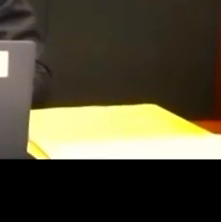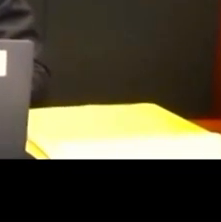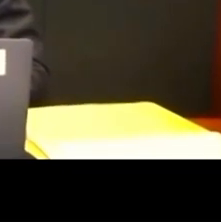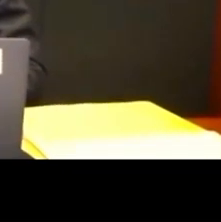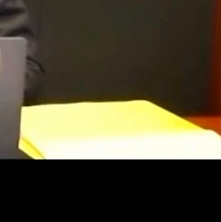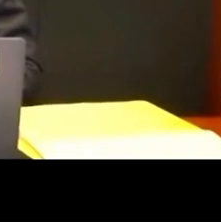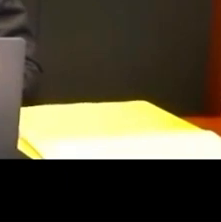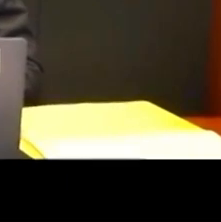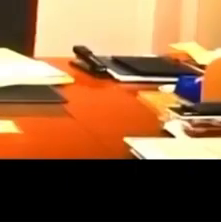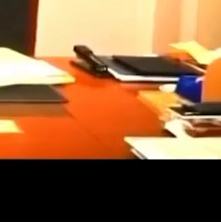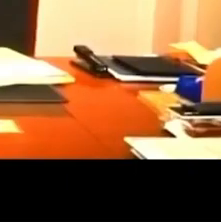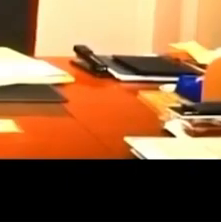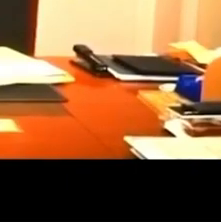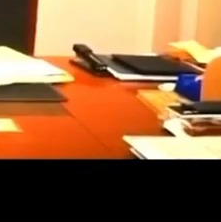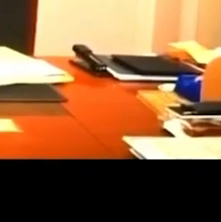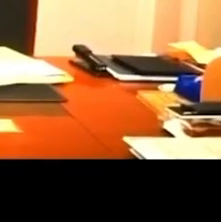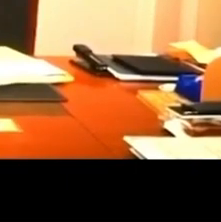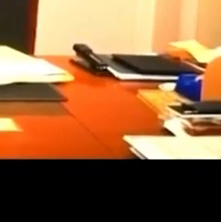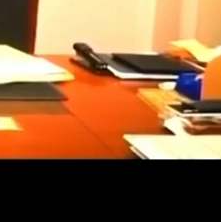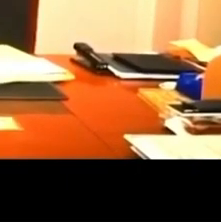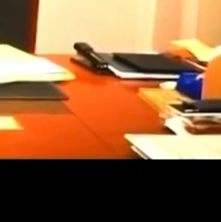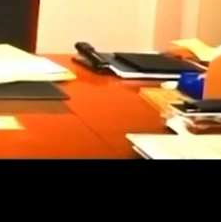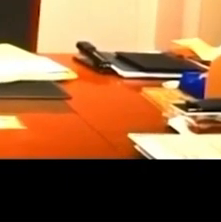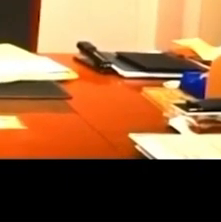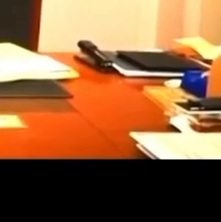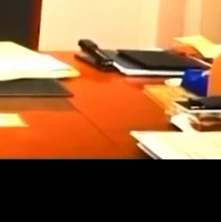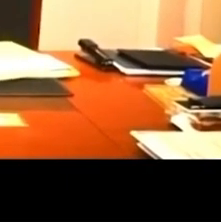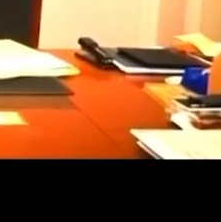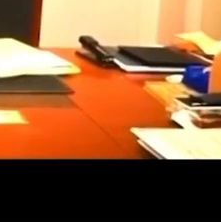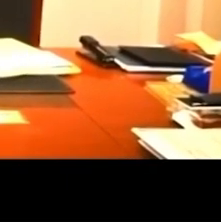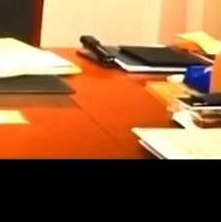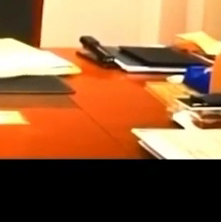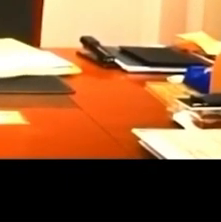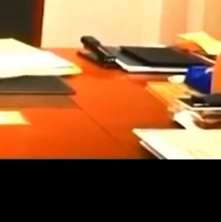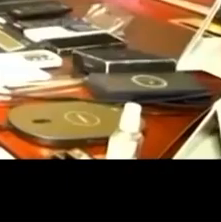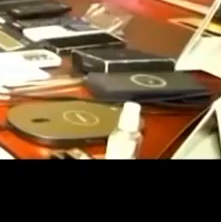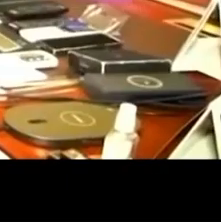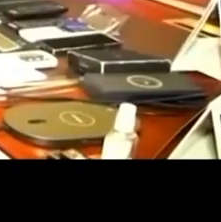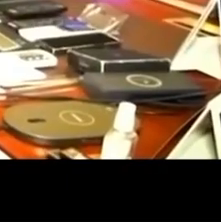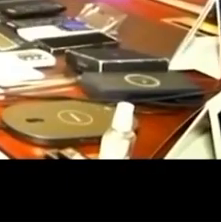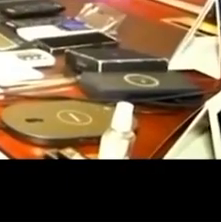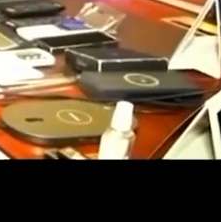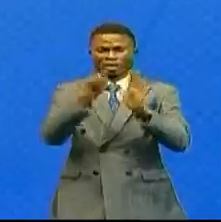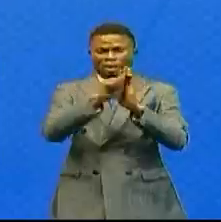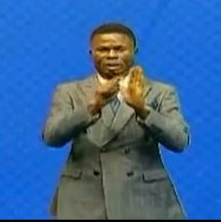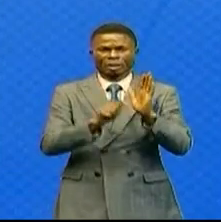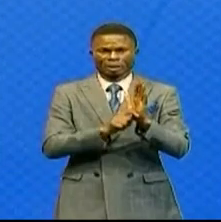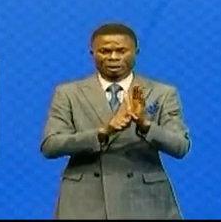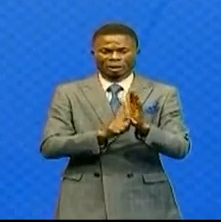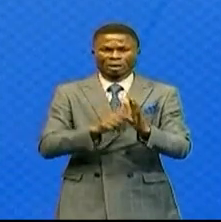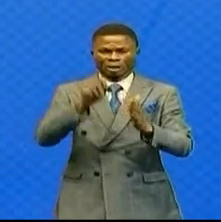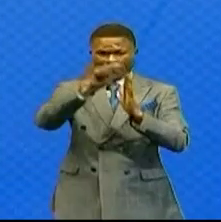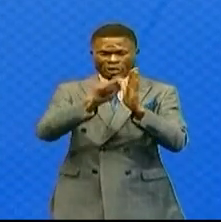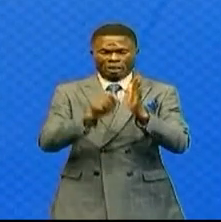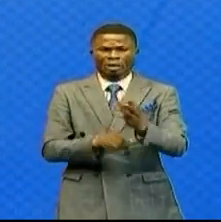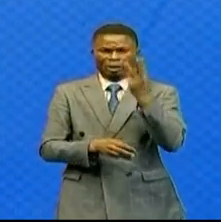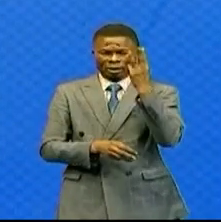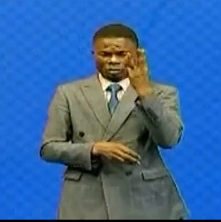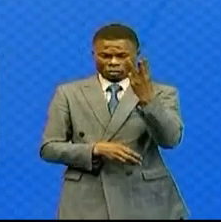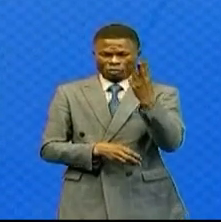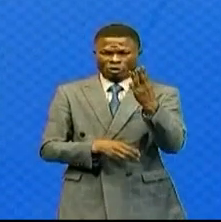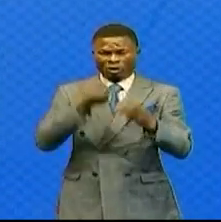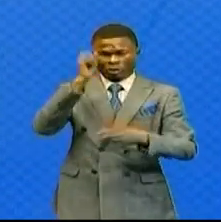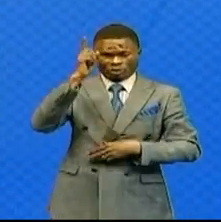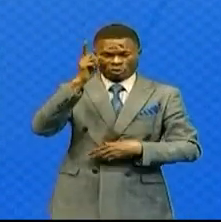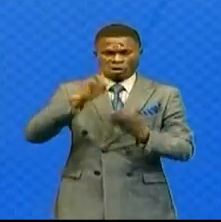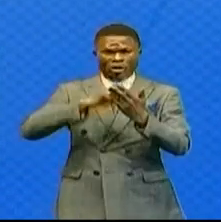Dernier point au Conseil des ministres de ce jour, relatif à l'examen et à l'adoption de textes. Trois textes. Premier texte,